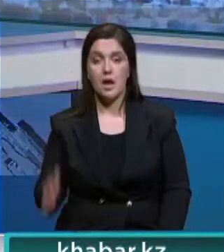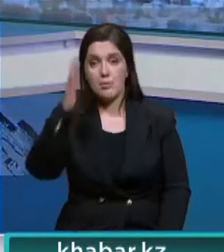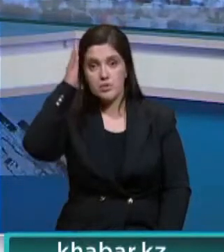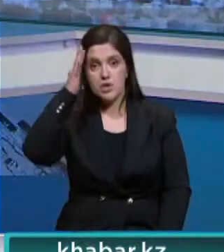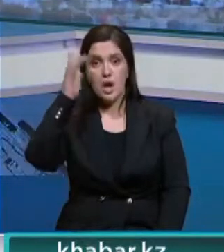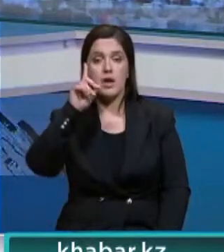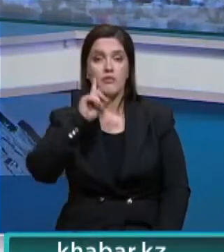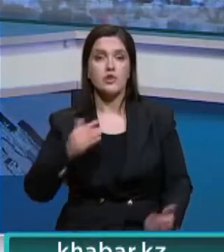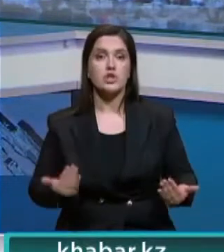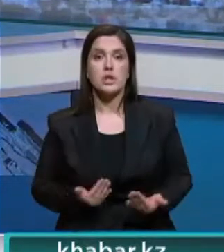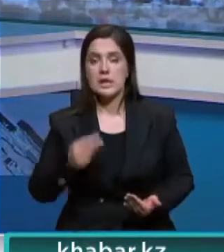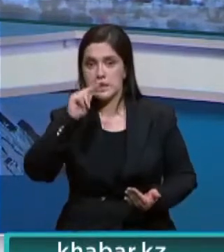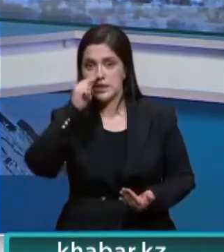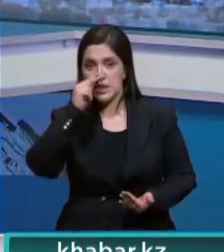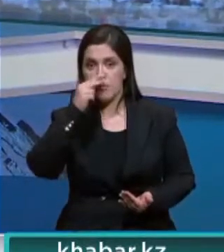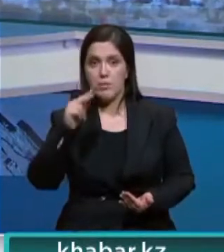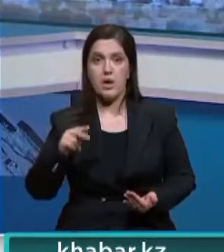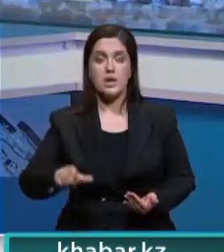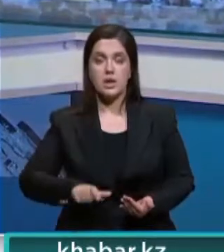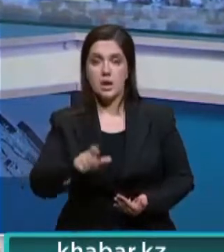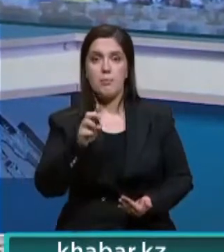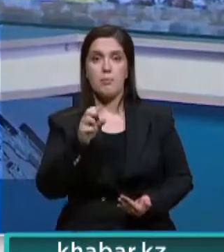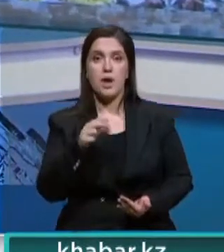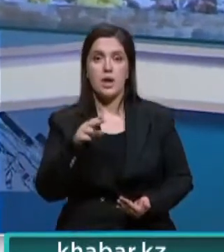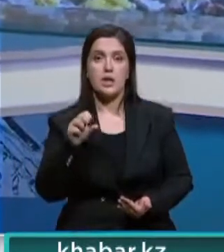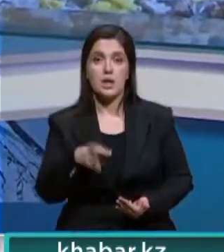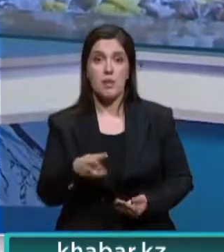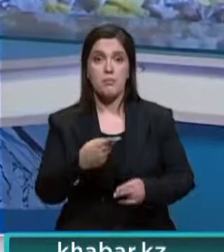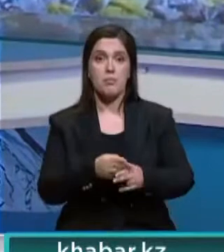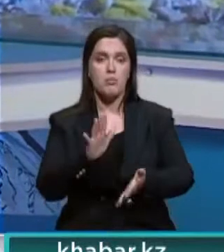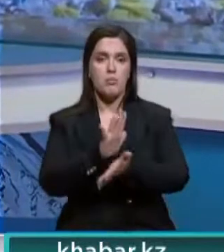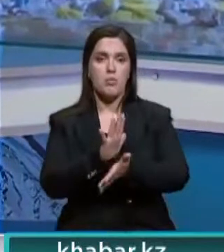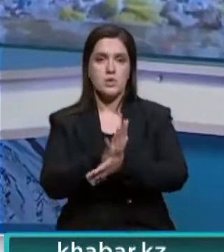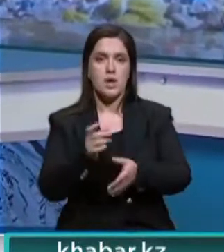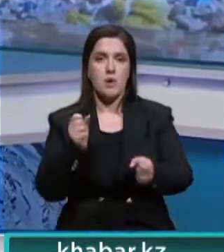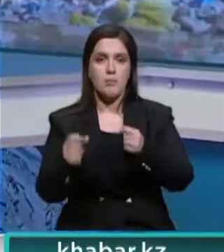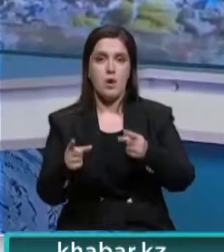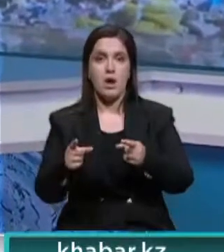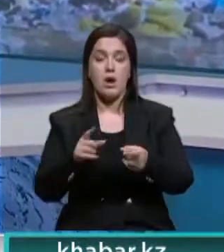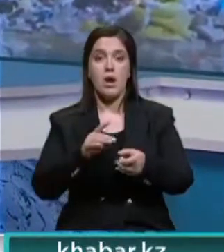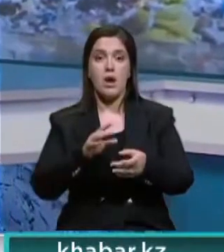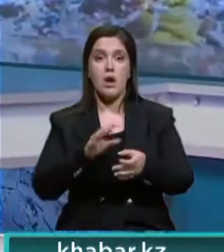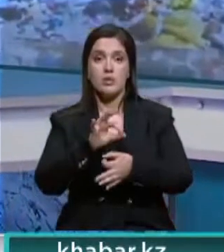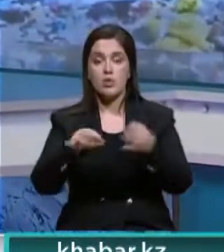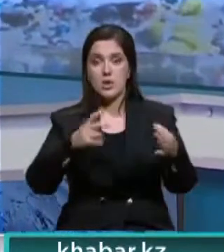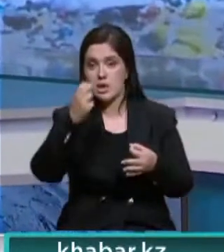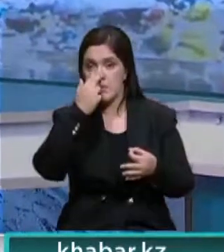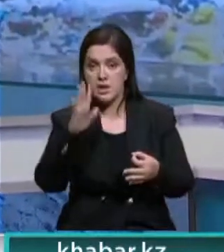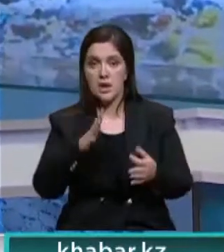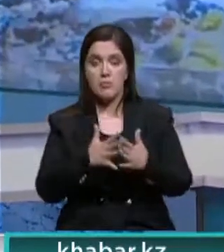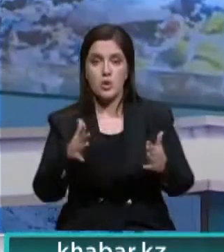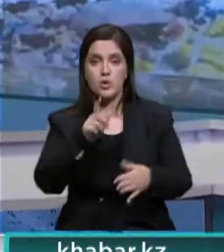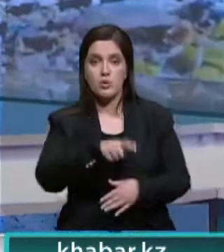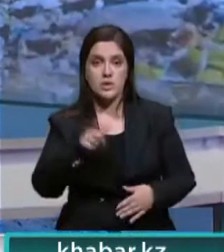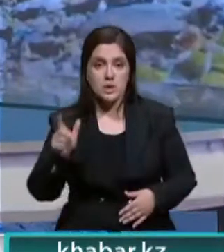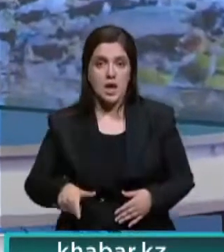Мечтают о комфорте жители Шымкента. Там, на побережье реки Бадам, устроили несанкционированный мусорный полигон. И отходы там не совсем привычные для